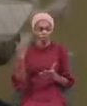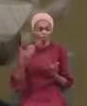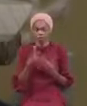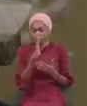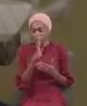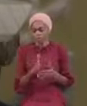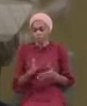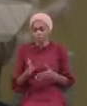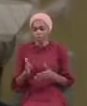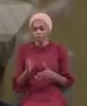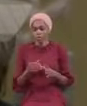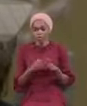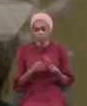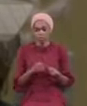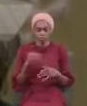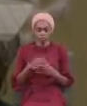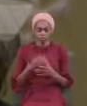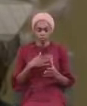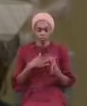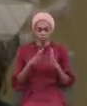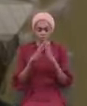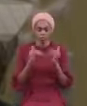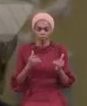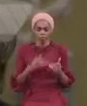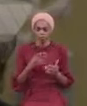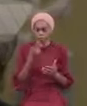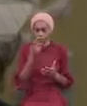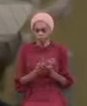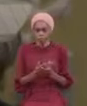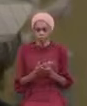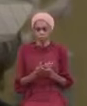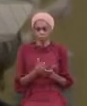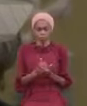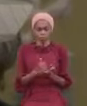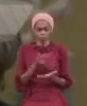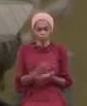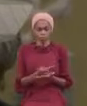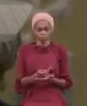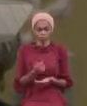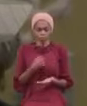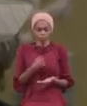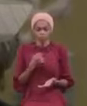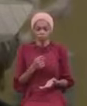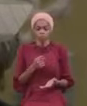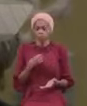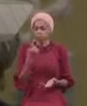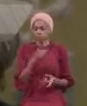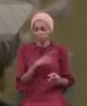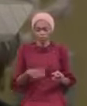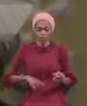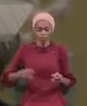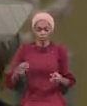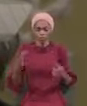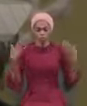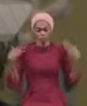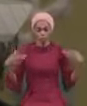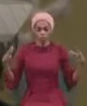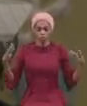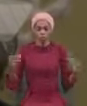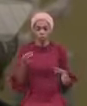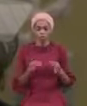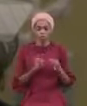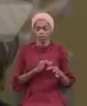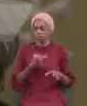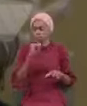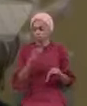la sorte à l'épreuve l'éternel des et ver si je n'ouvre pas pour vous les éclus